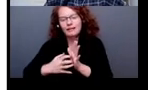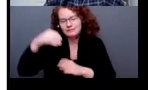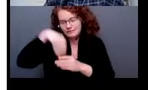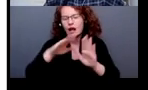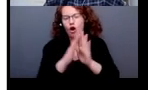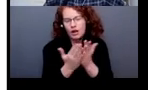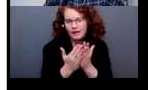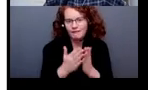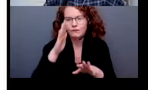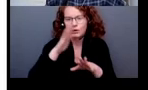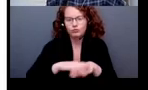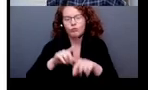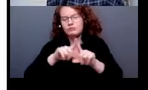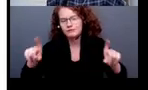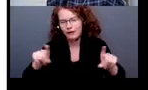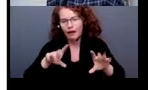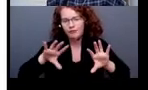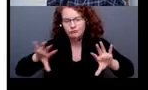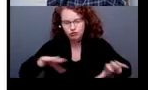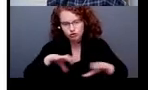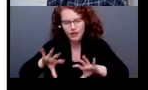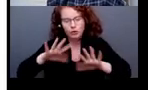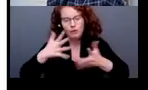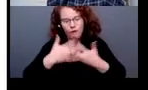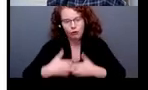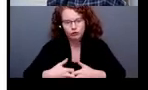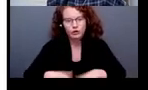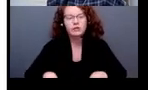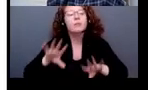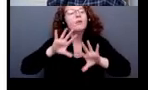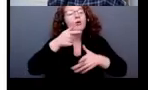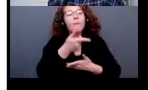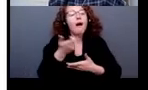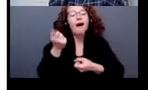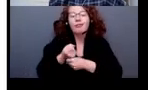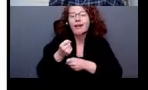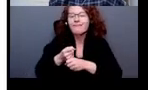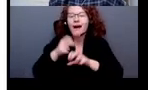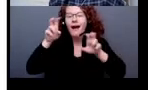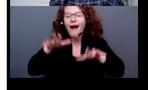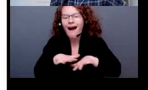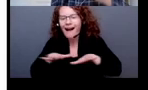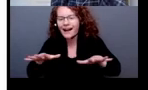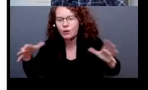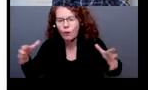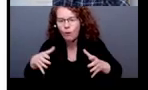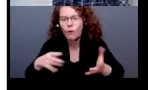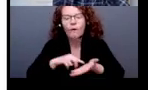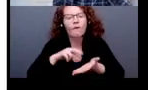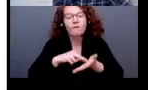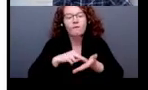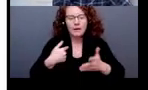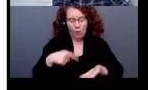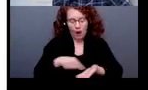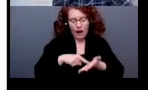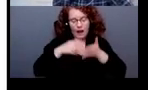Alors, dans le cadre, par exemple, du fonctionnement en réseau, hein, le fait, par exemple, de montrer qu'être réparateur